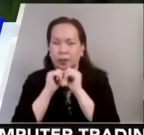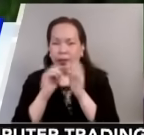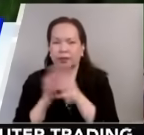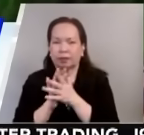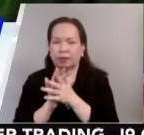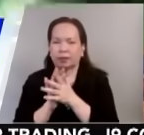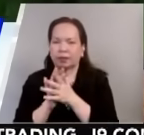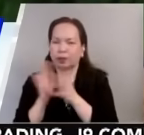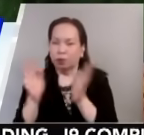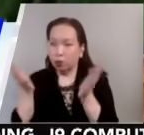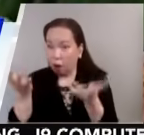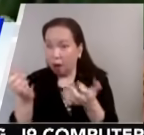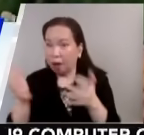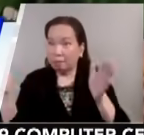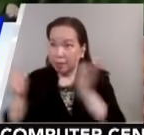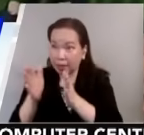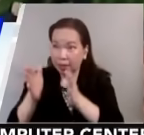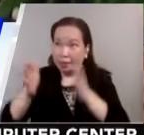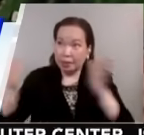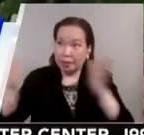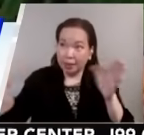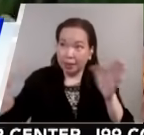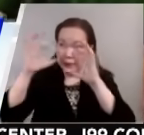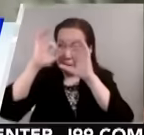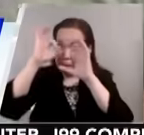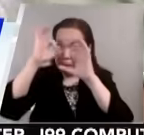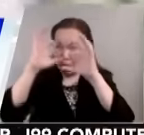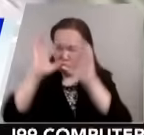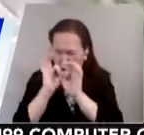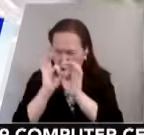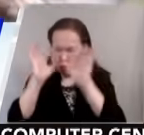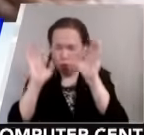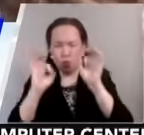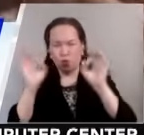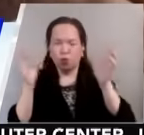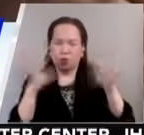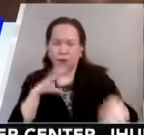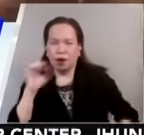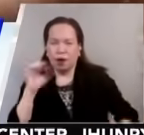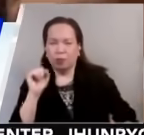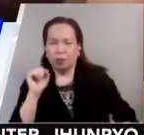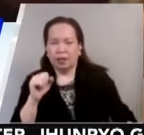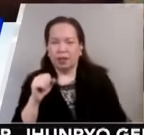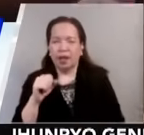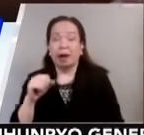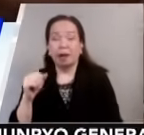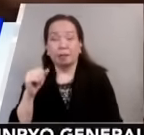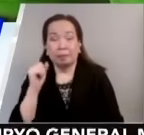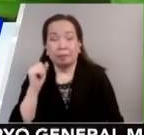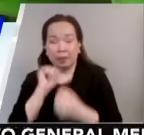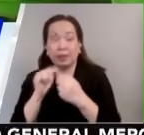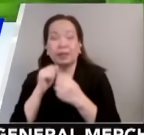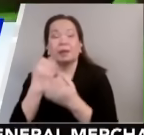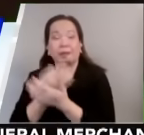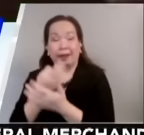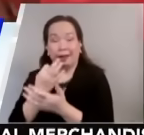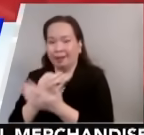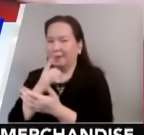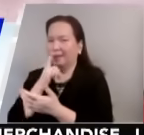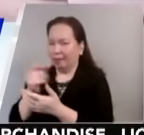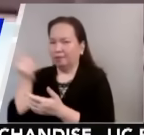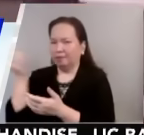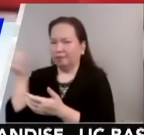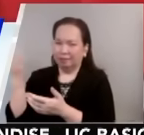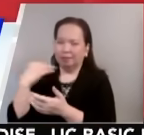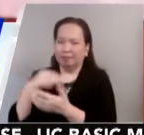kung anong gusto nila bilog-bilog na malaki bilog-bilog na Malili pera yan Marami ng pampaswerte may bilog-bilog mabili rin ng mga